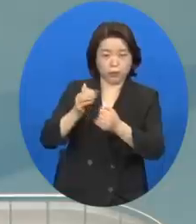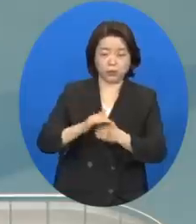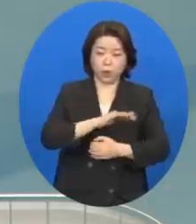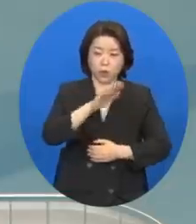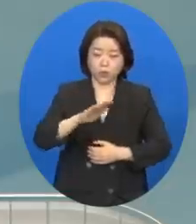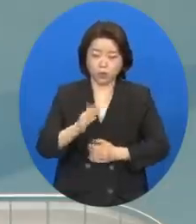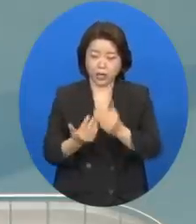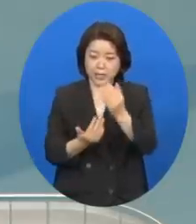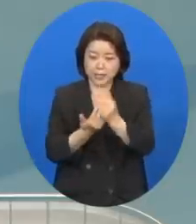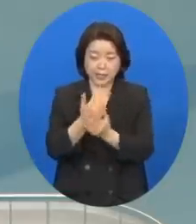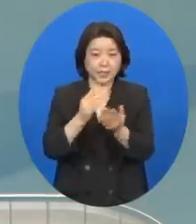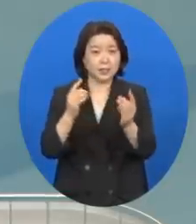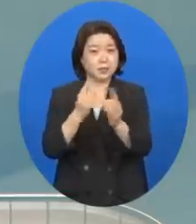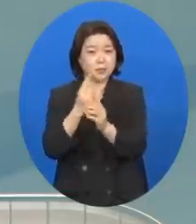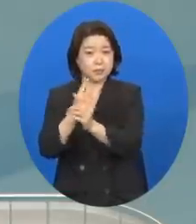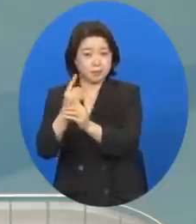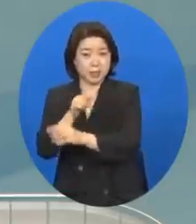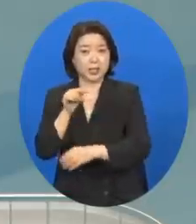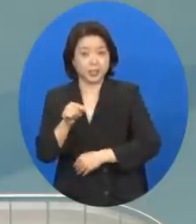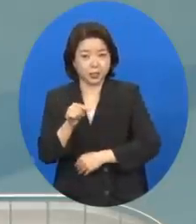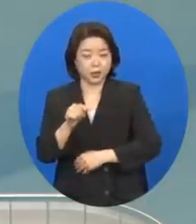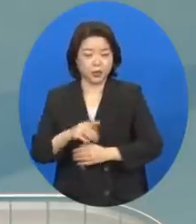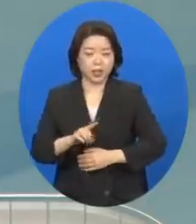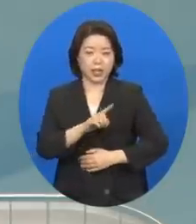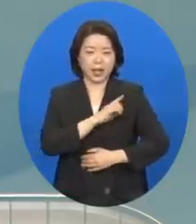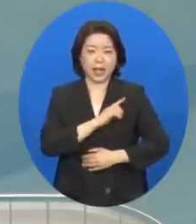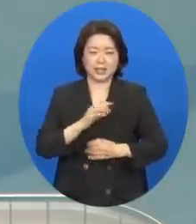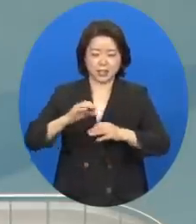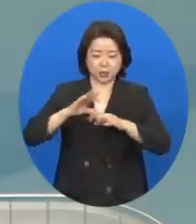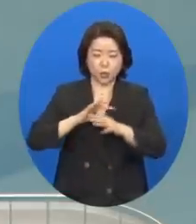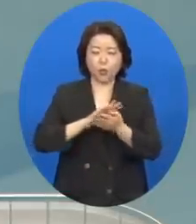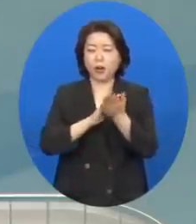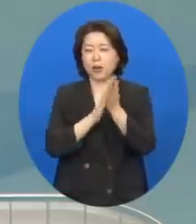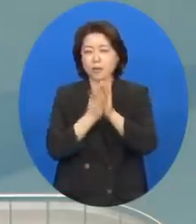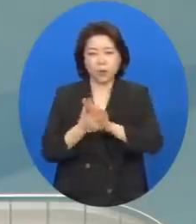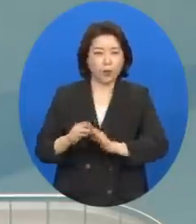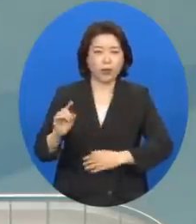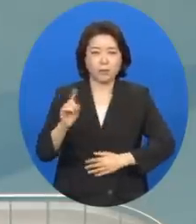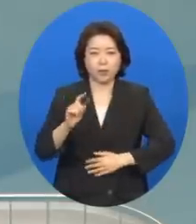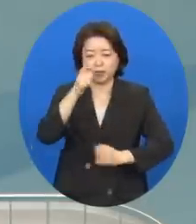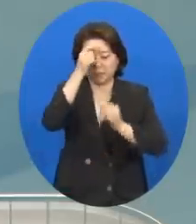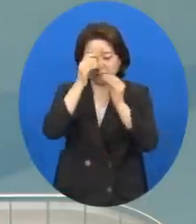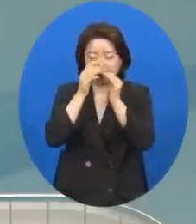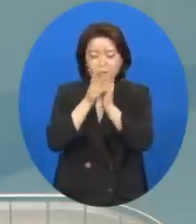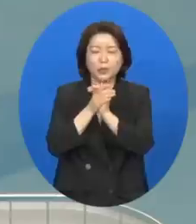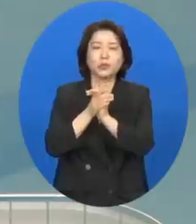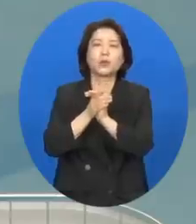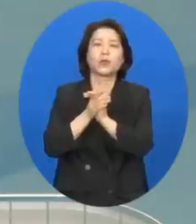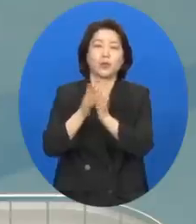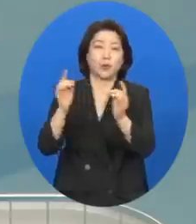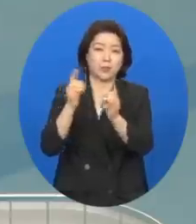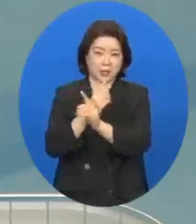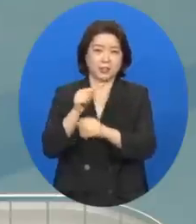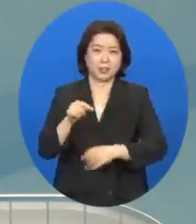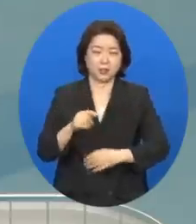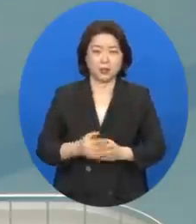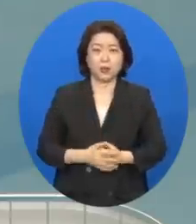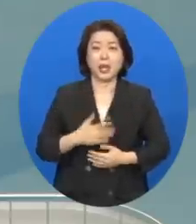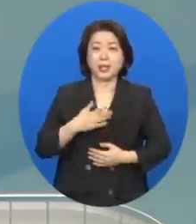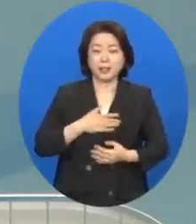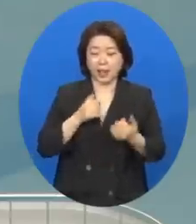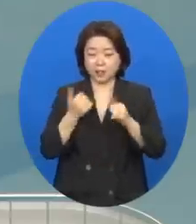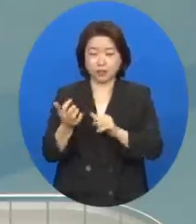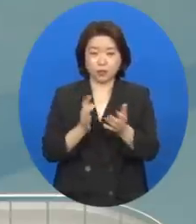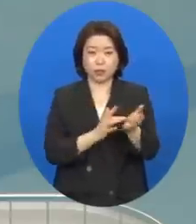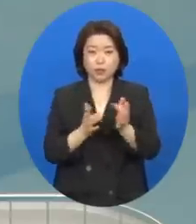일어나는 변화 중에 가장 놀라운 변화가 기도의 변화입니다. 제가 나는 죽고 예수로